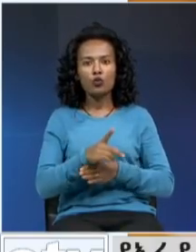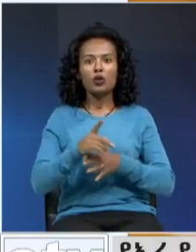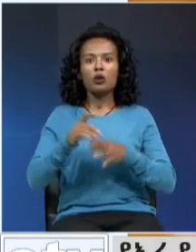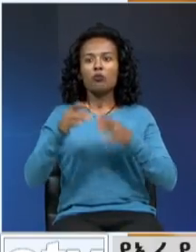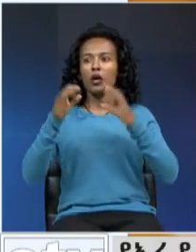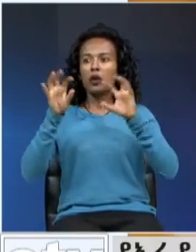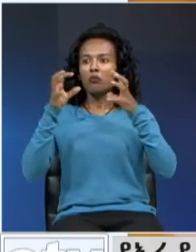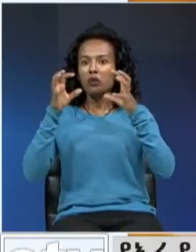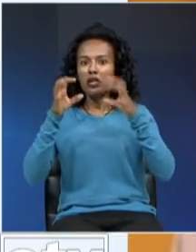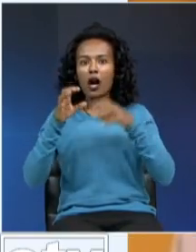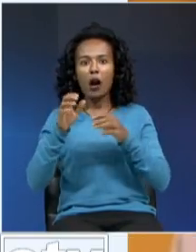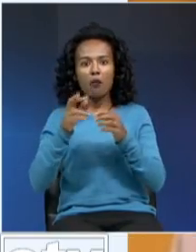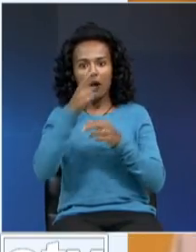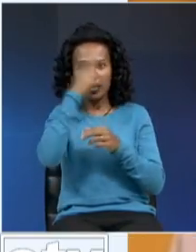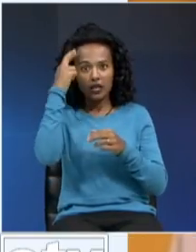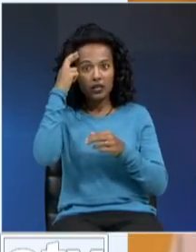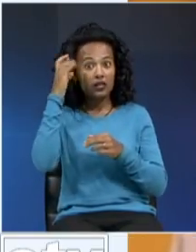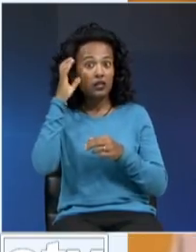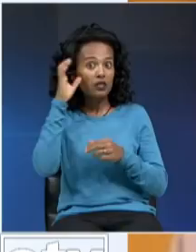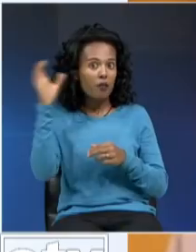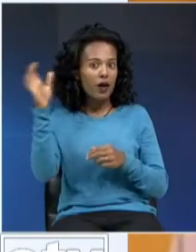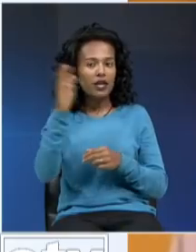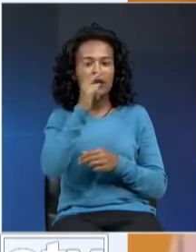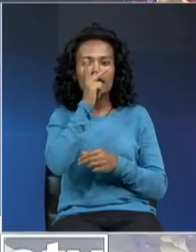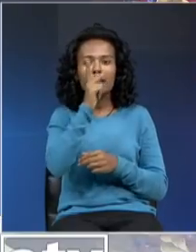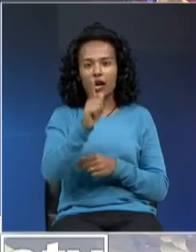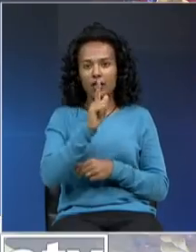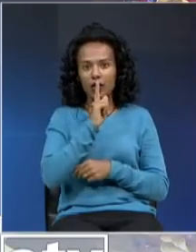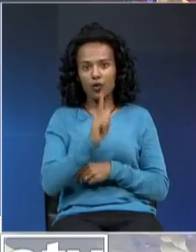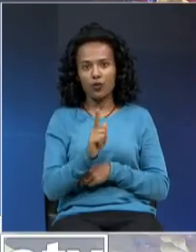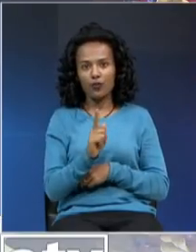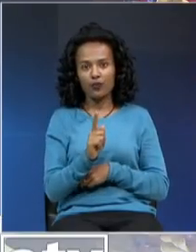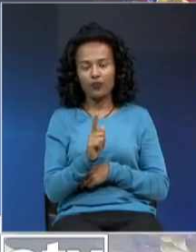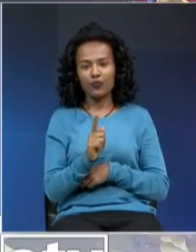ብዙሃን አማካኝነት እየሰማንና እያየን